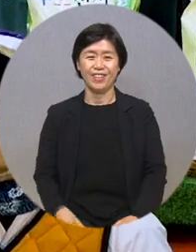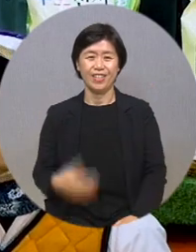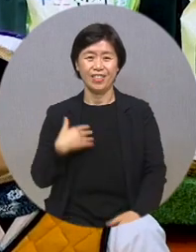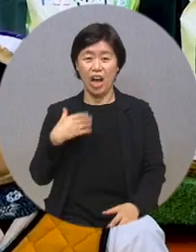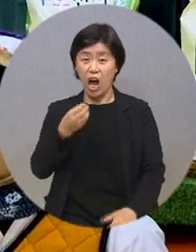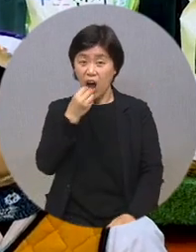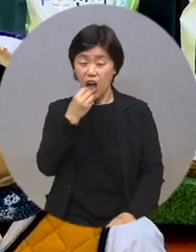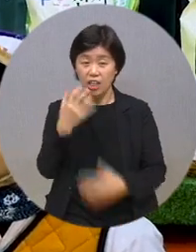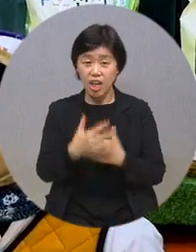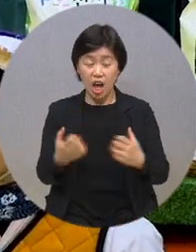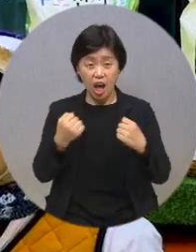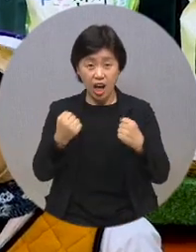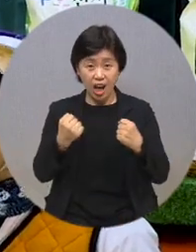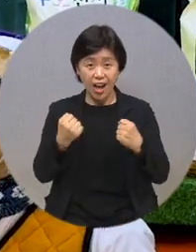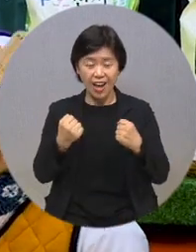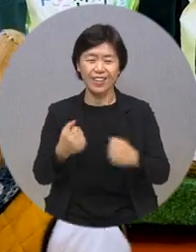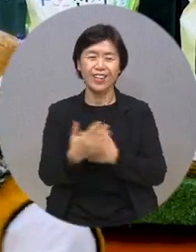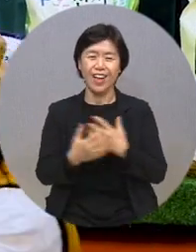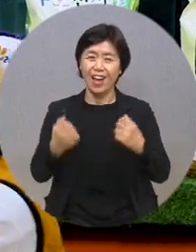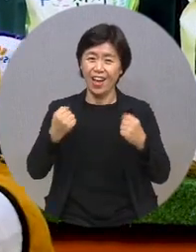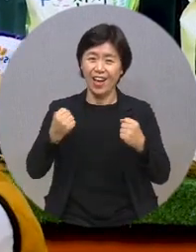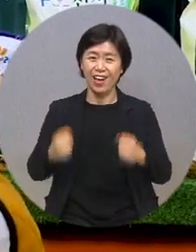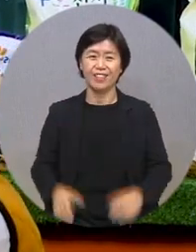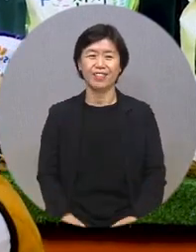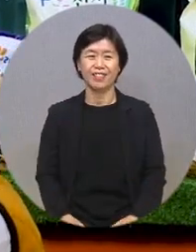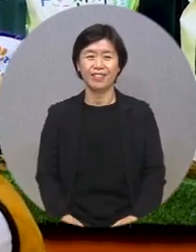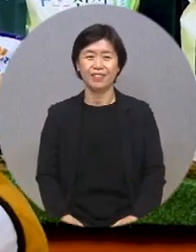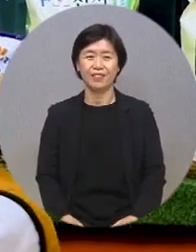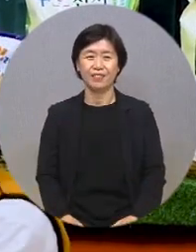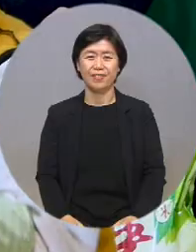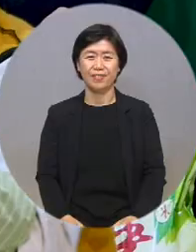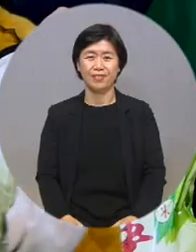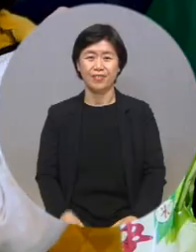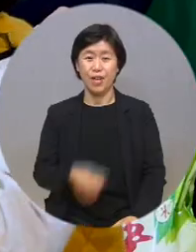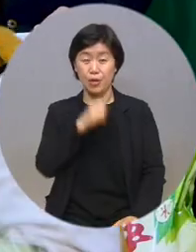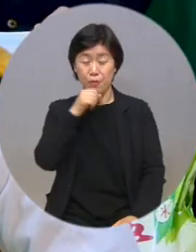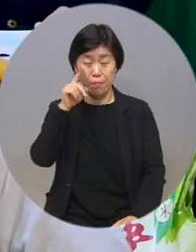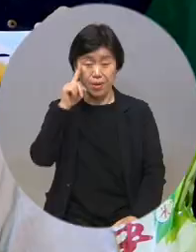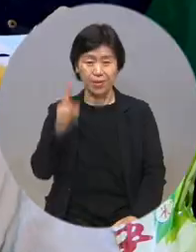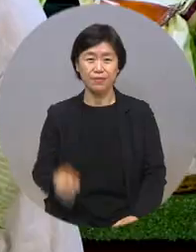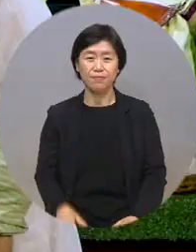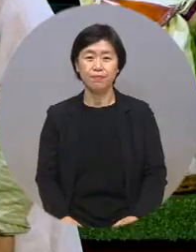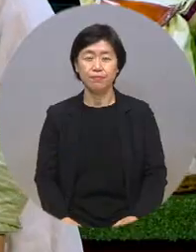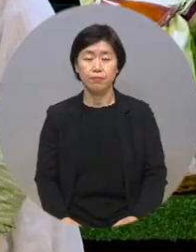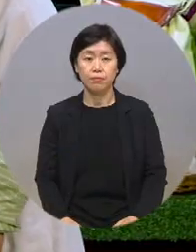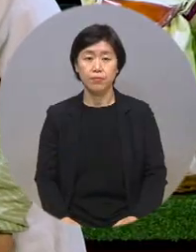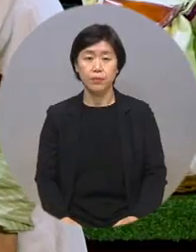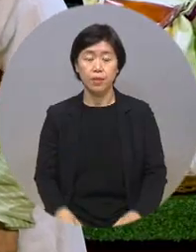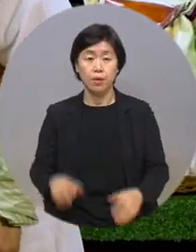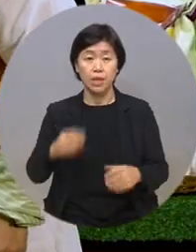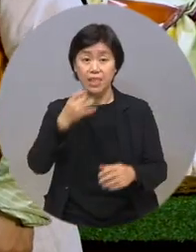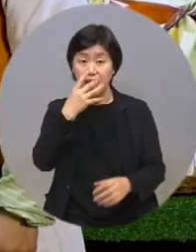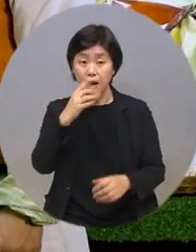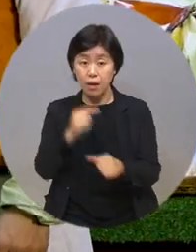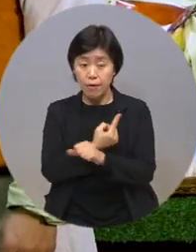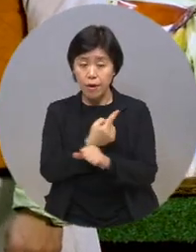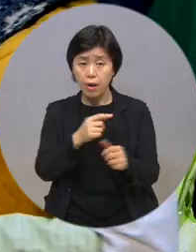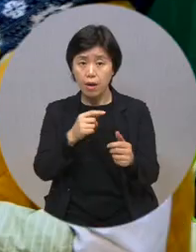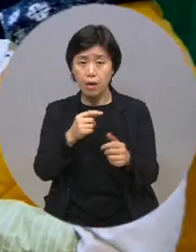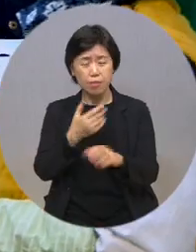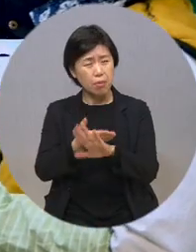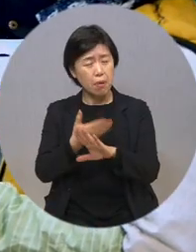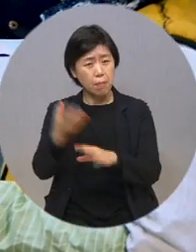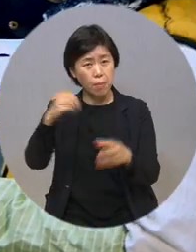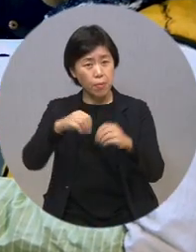먹으면 건강해지네. 영양 가득하다. 영양. 안경. 청나물은 안 들어갔나요? 청나물 하나도 없습니다. 오.